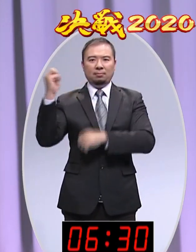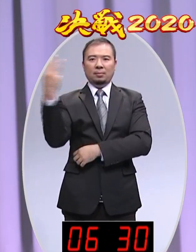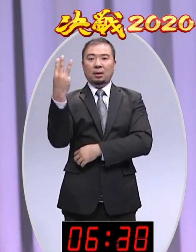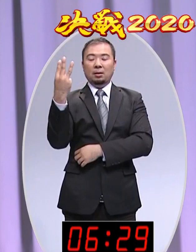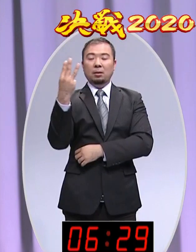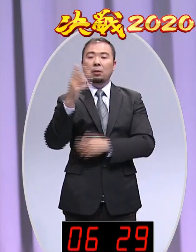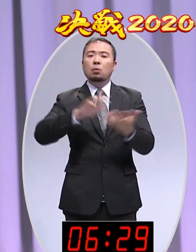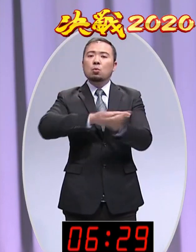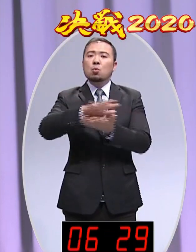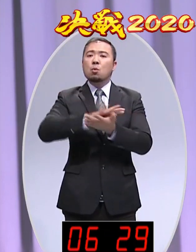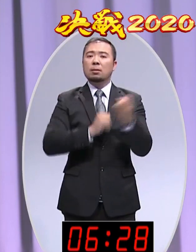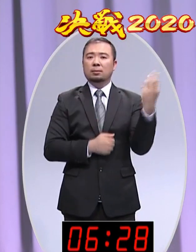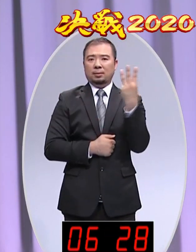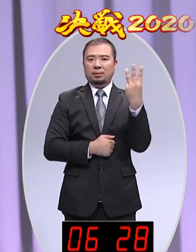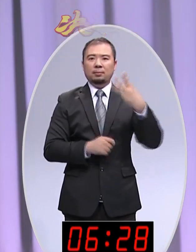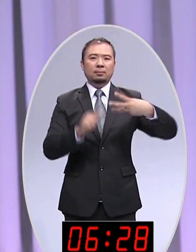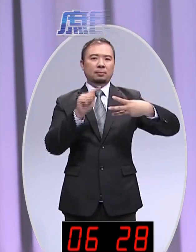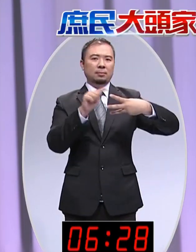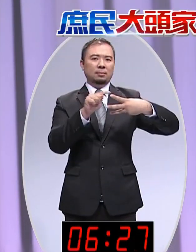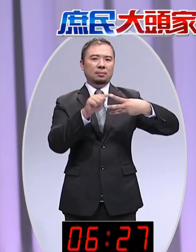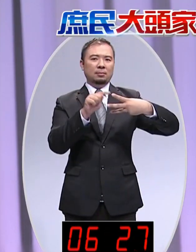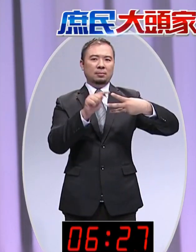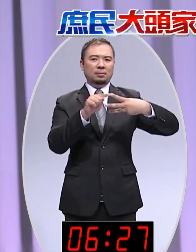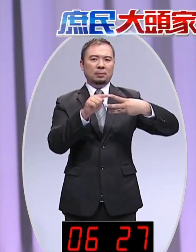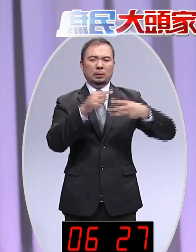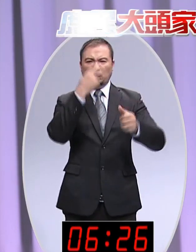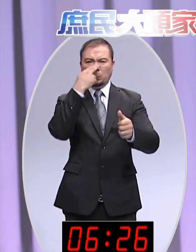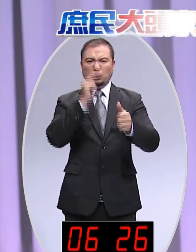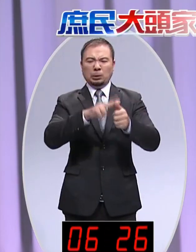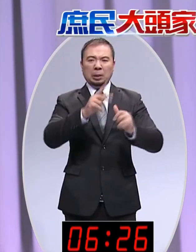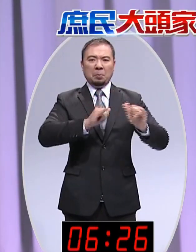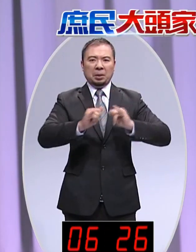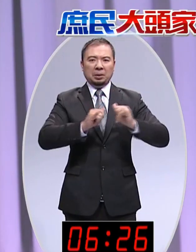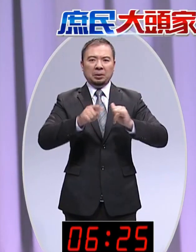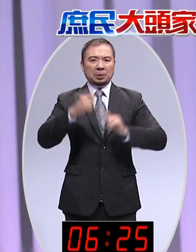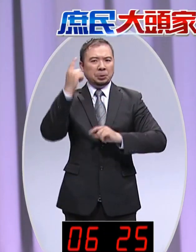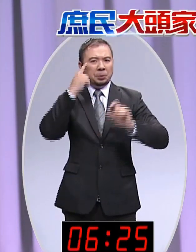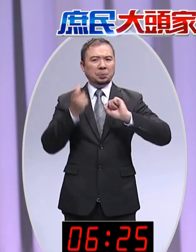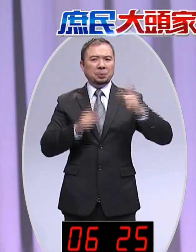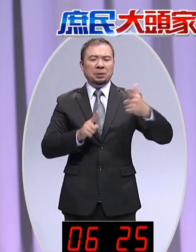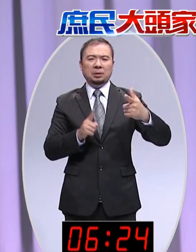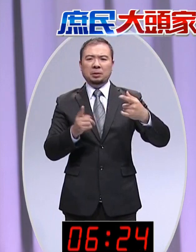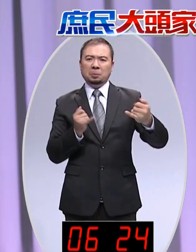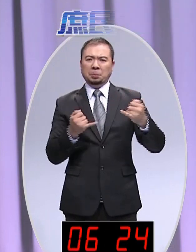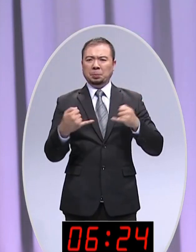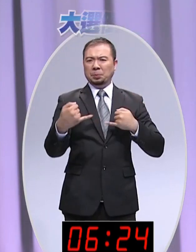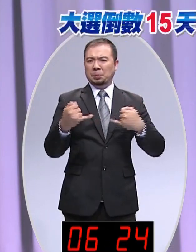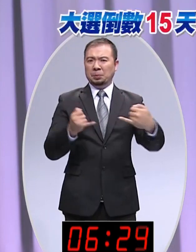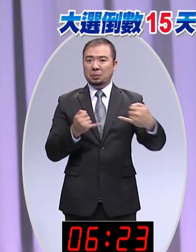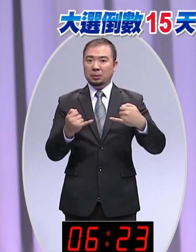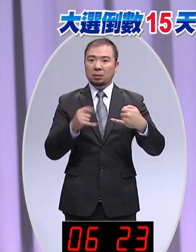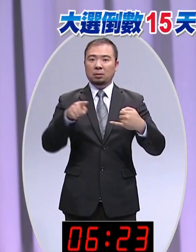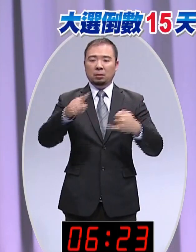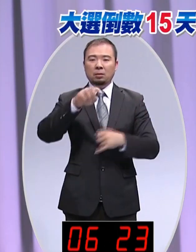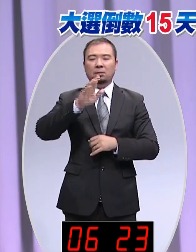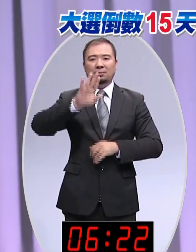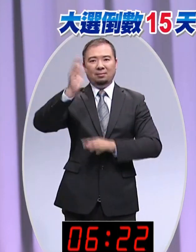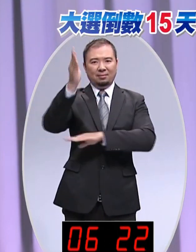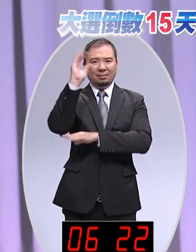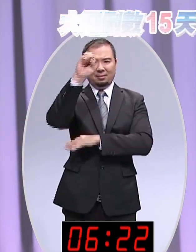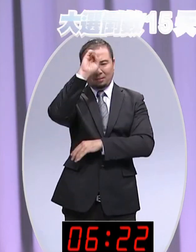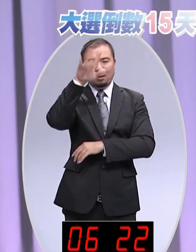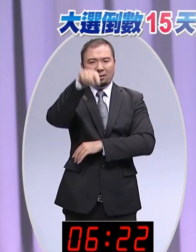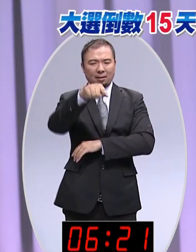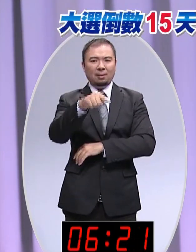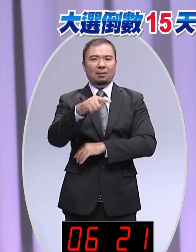乱？就是制造对立的乱，包括朝野对立、世代对立、两岸对立、族群对立、